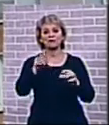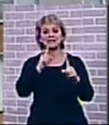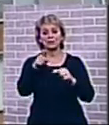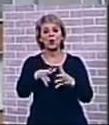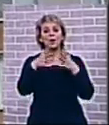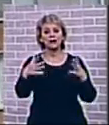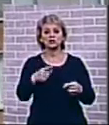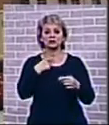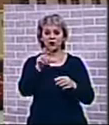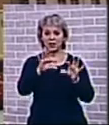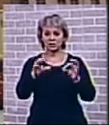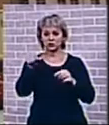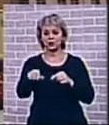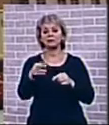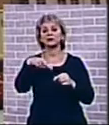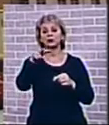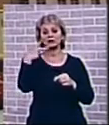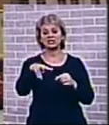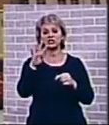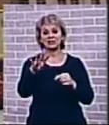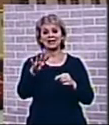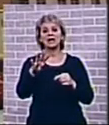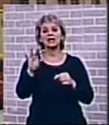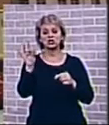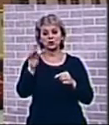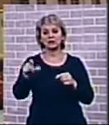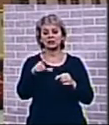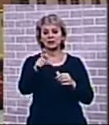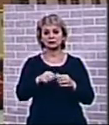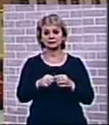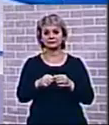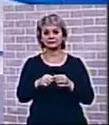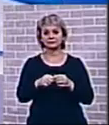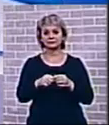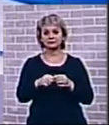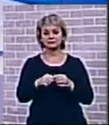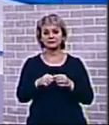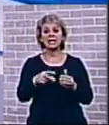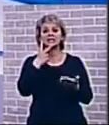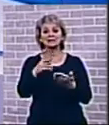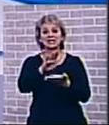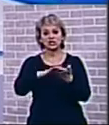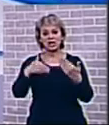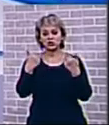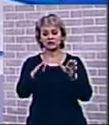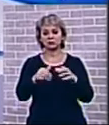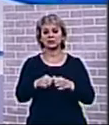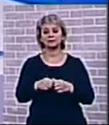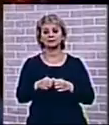собрании большинством голосов. Евгения Нагорская, Дон-24, Ростов-на-Дону. Смотрите дальше в